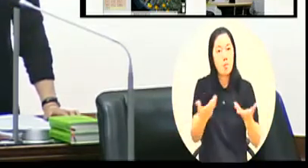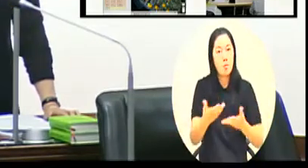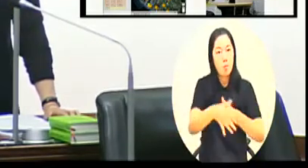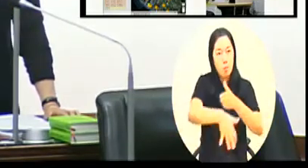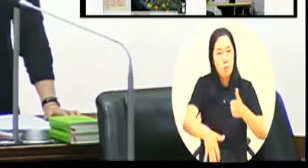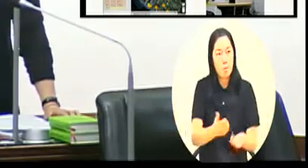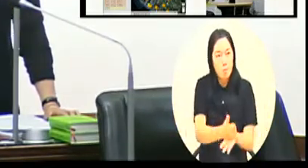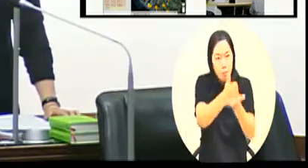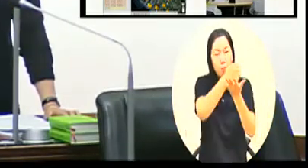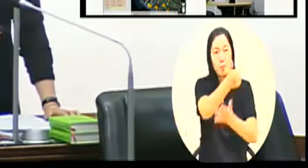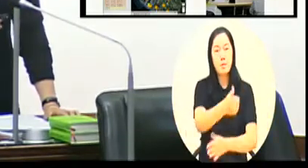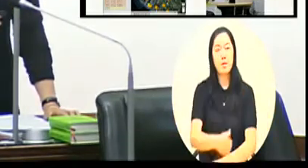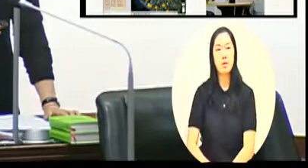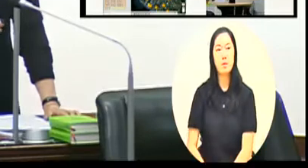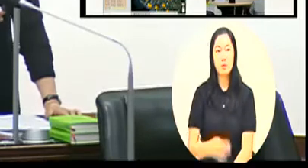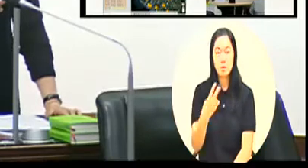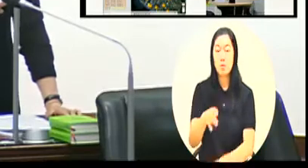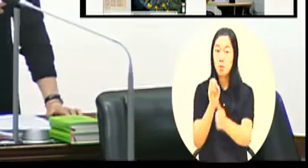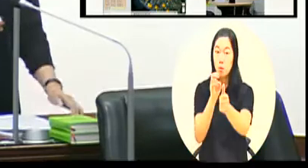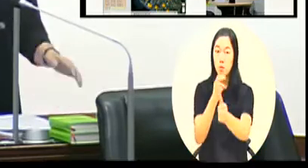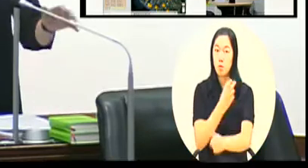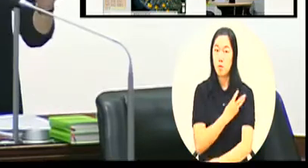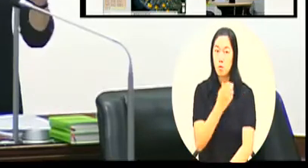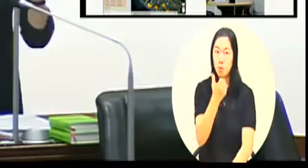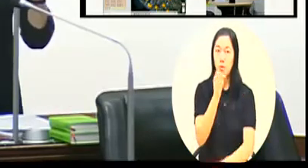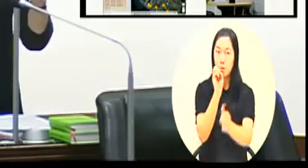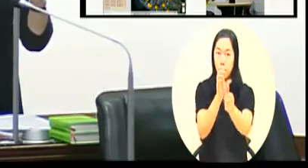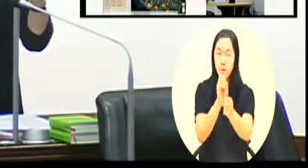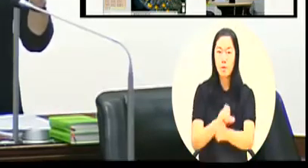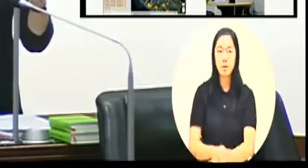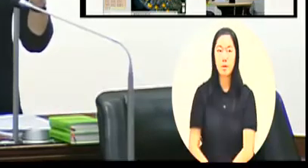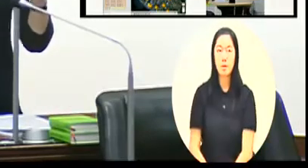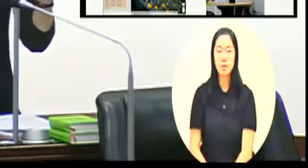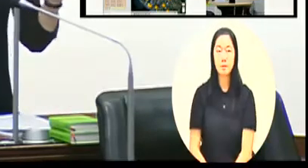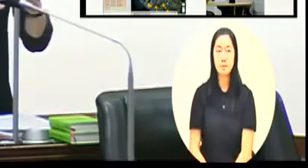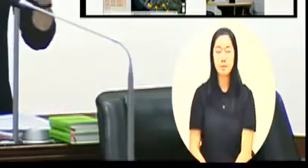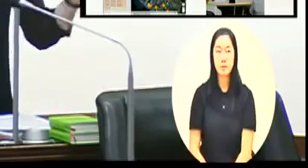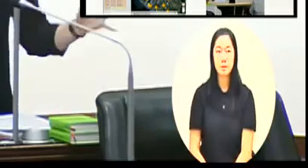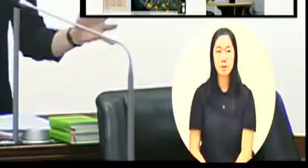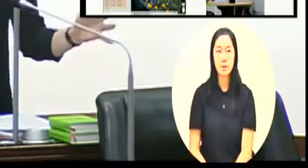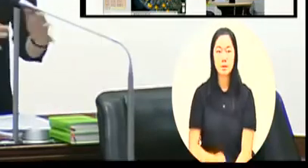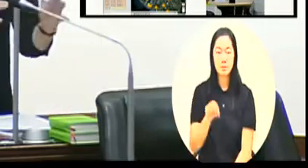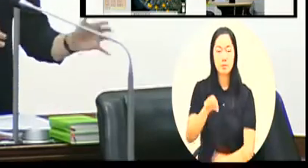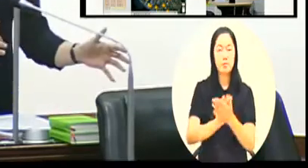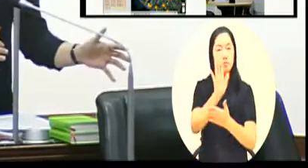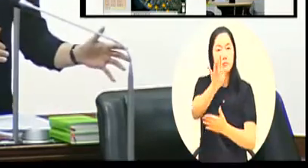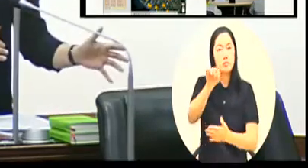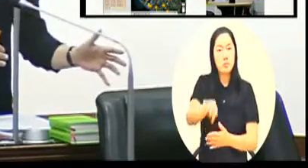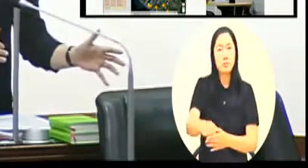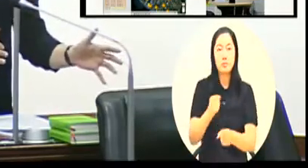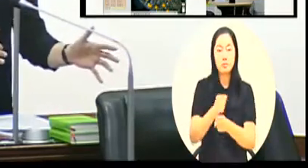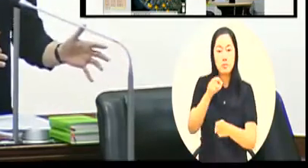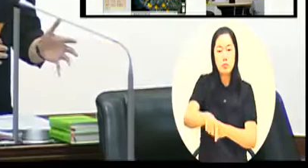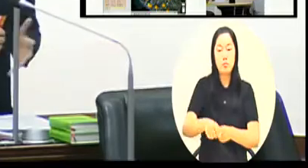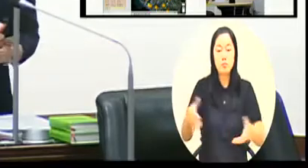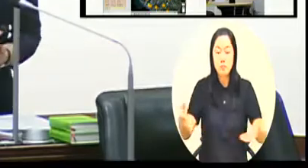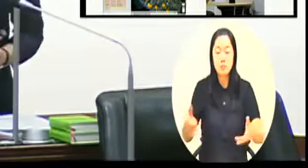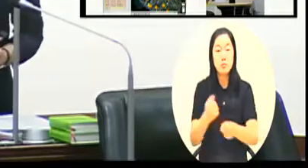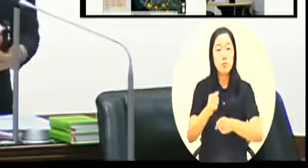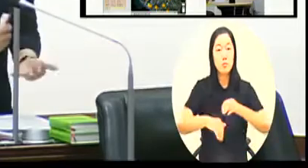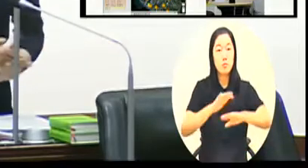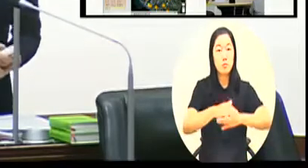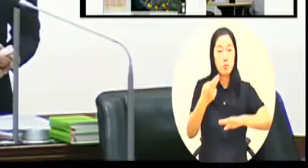我也要建议我们的赵处长哈，在这样的一个未来已经产生的做好的一个建设，怎么样的